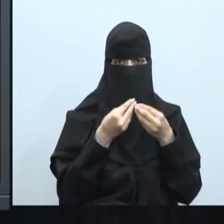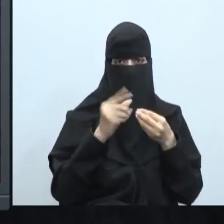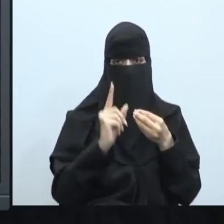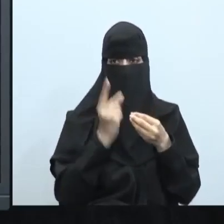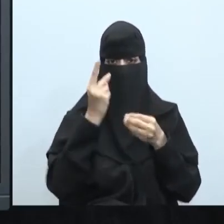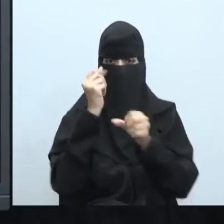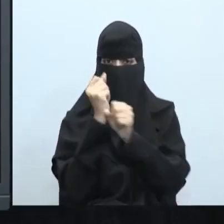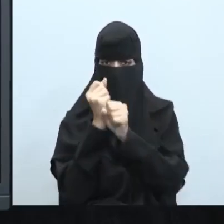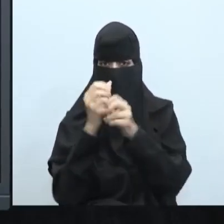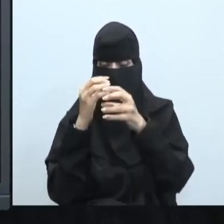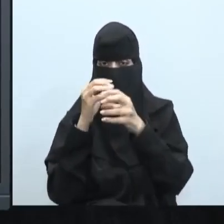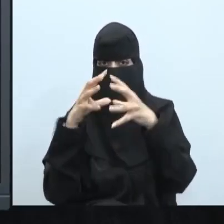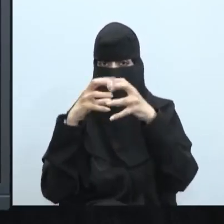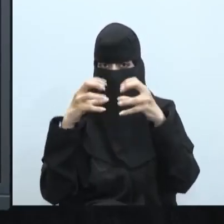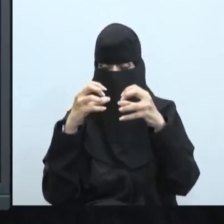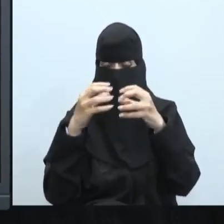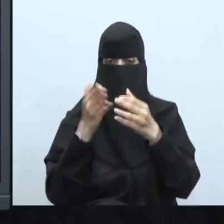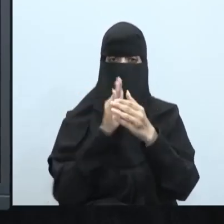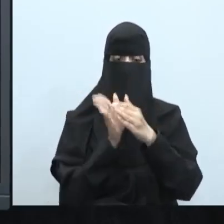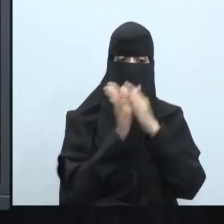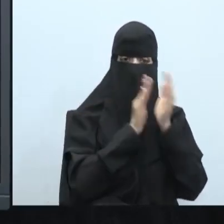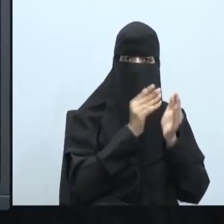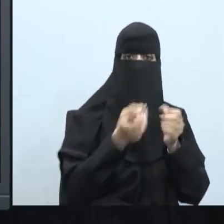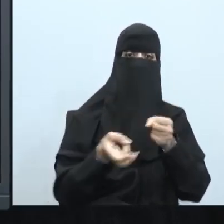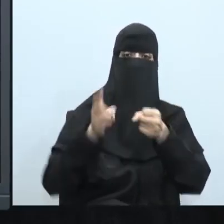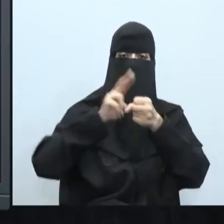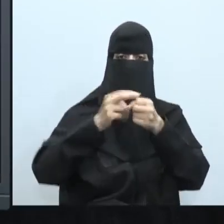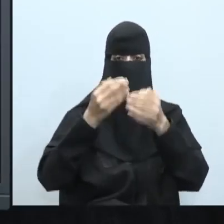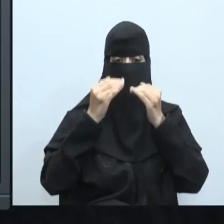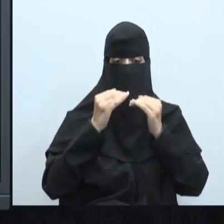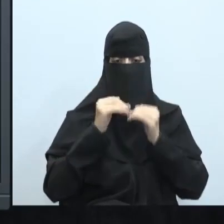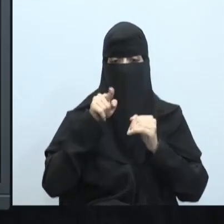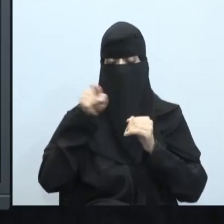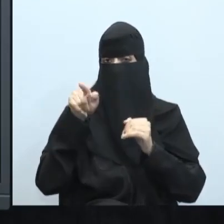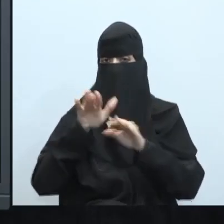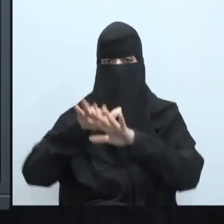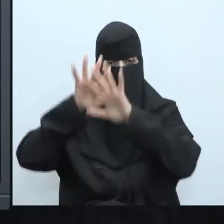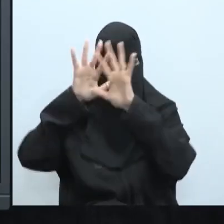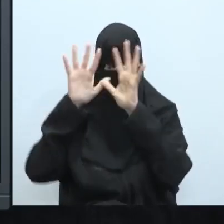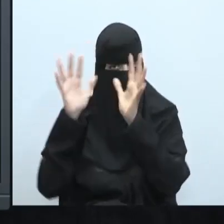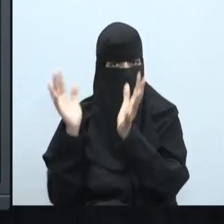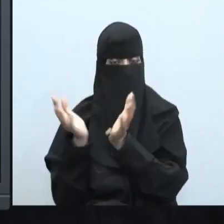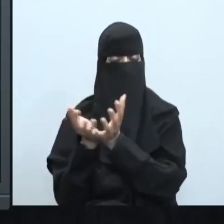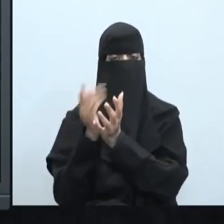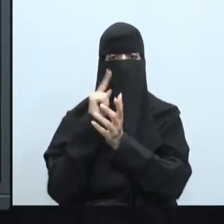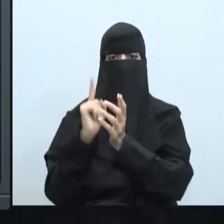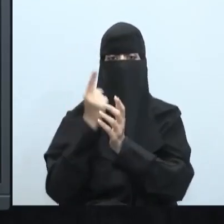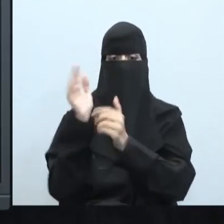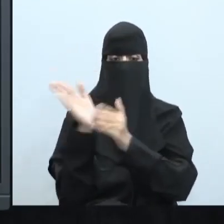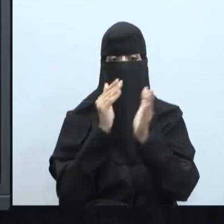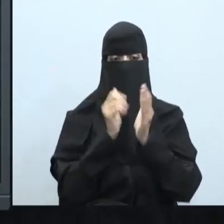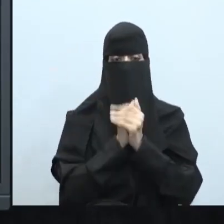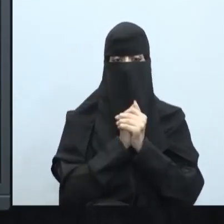السبب انه سطر بسطر عمليه الدم سطر بسطر ولكن هنا لا يجري العمليه كامله في المجمع